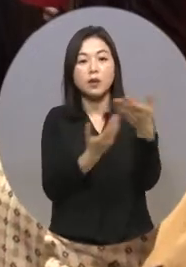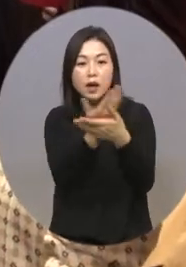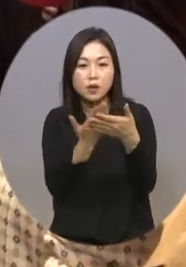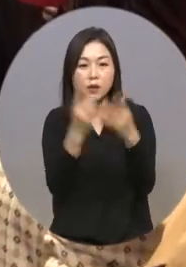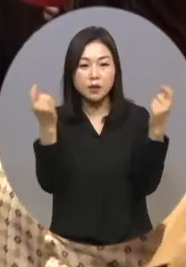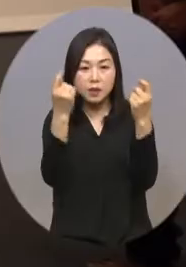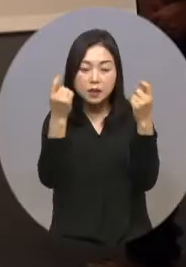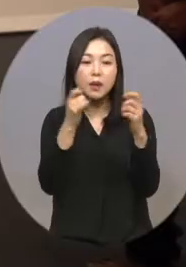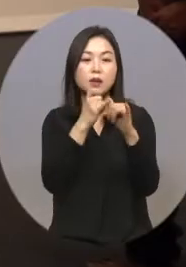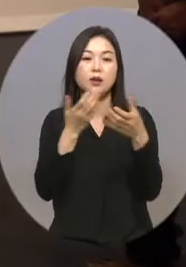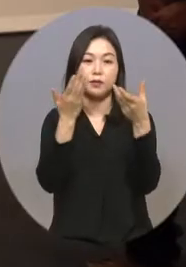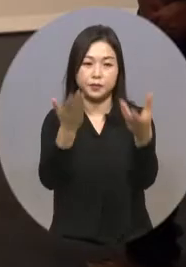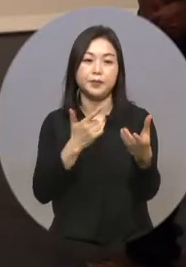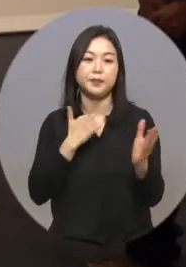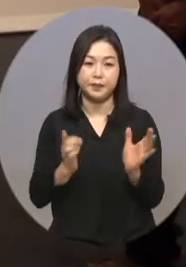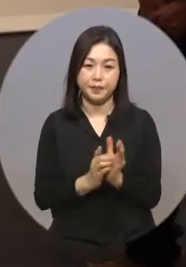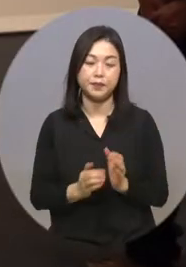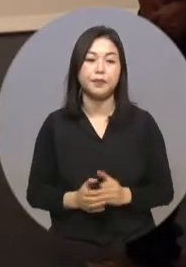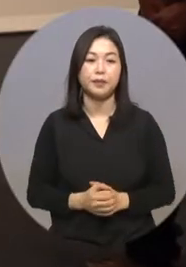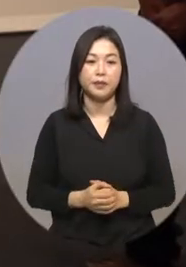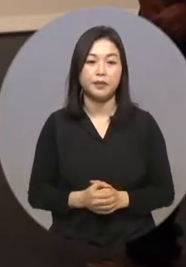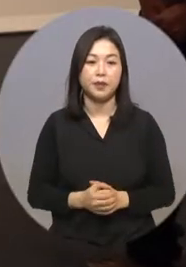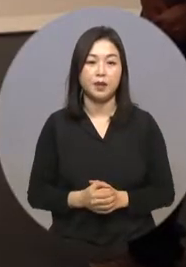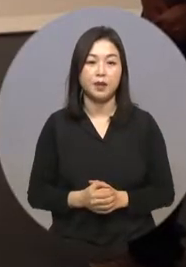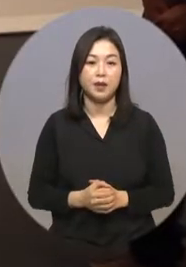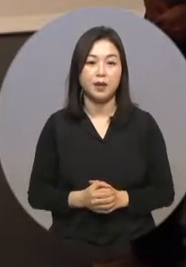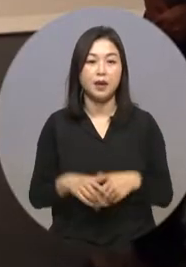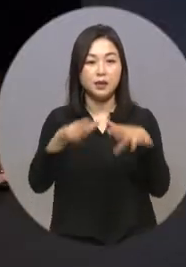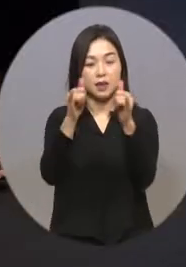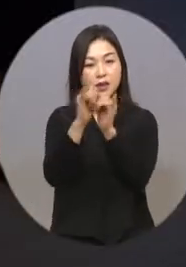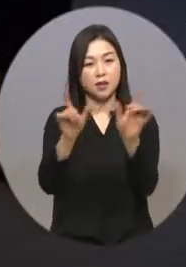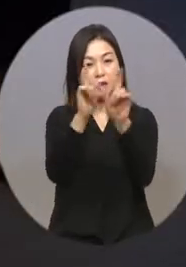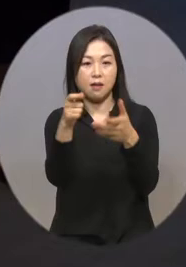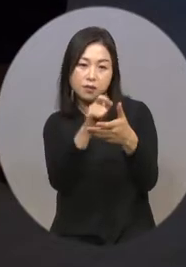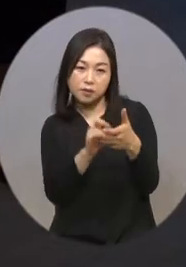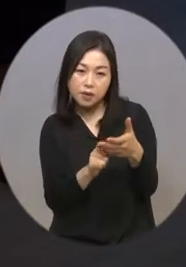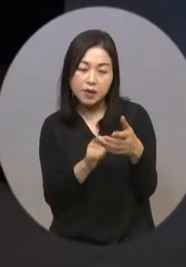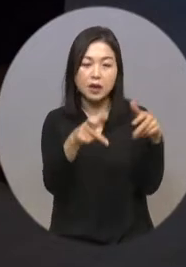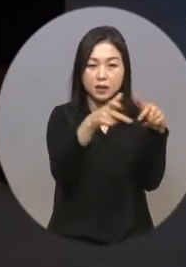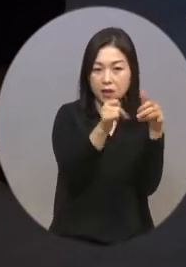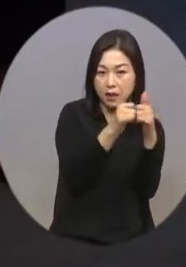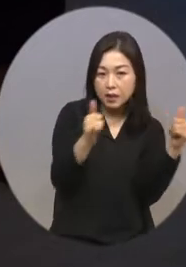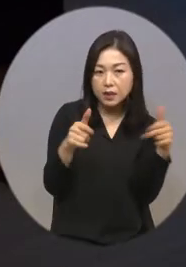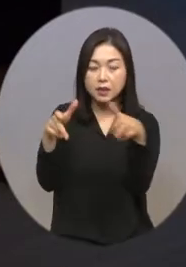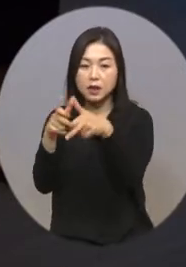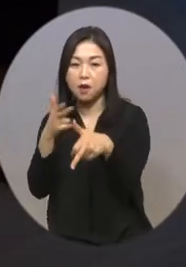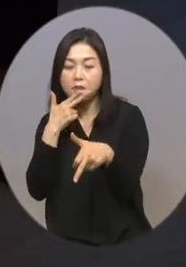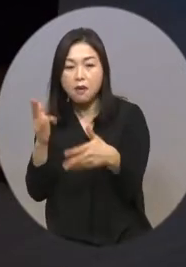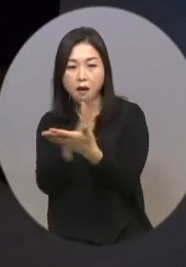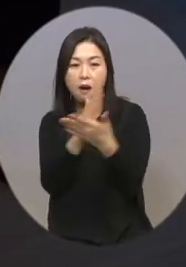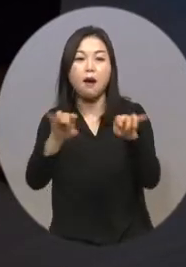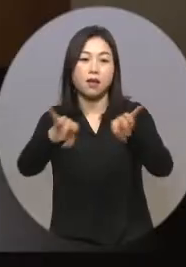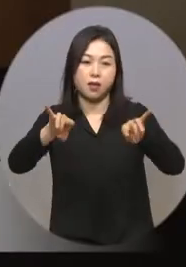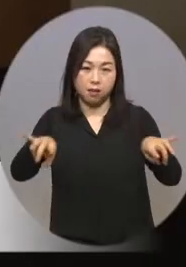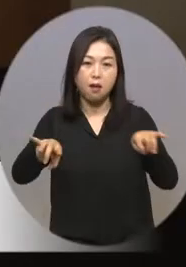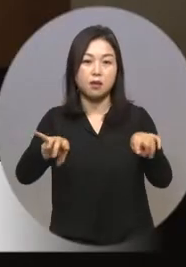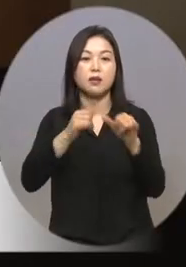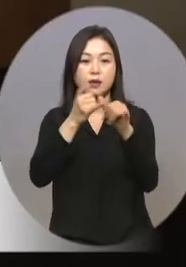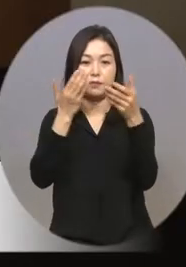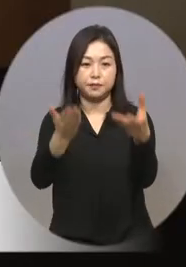진행됐습니다 장애인 생활 초기 공모전은 장애인과 비장애인 5 로 각각 나누어서 시상을 했습니다